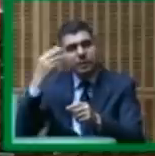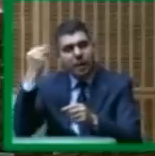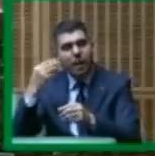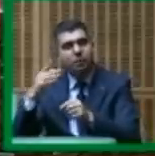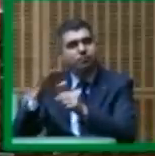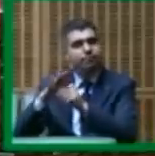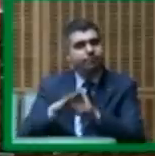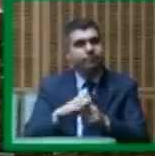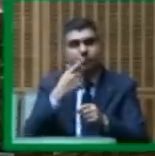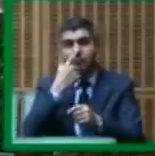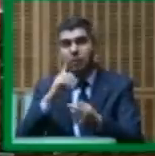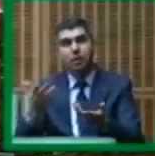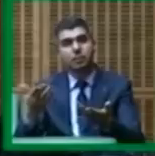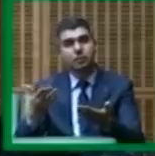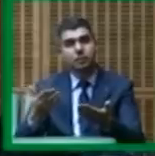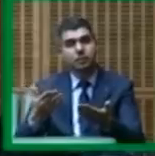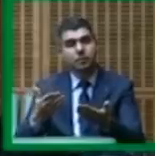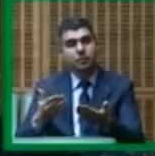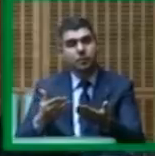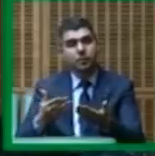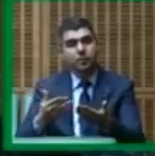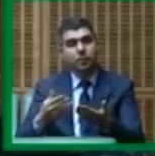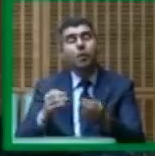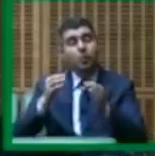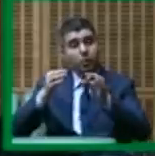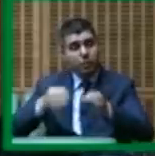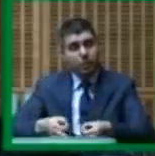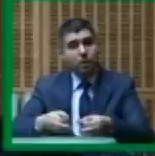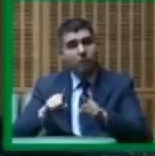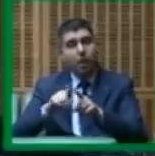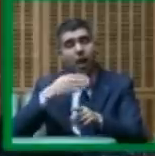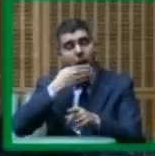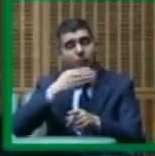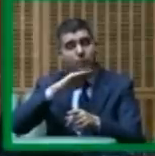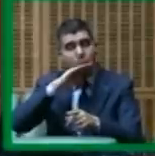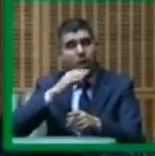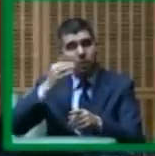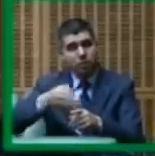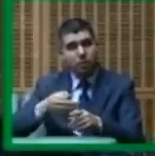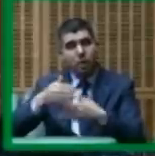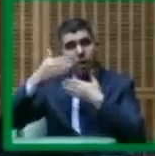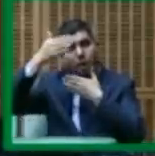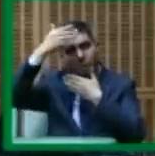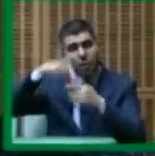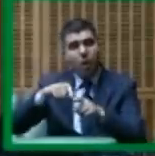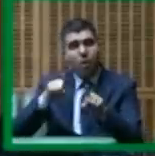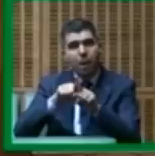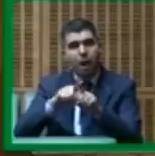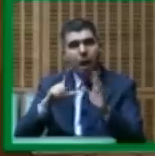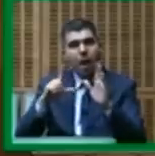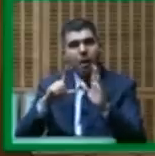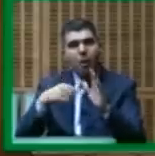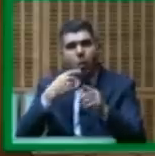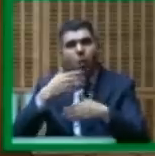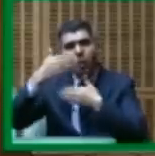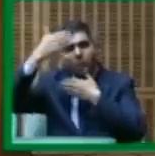ماشي انا اللي ندير. نعم فعلا الحمد لله المغرب ما فيهش أزمة حكومة،